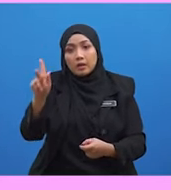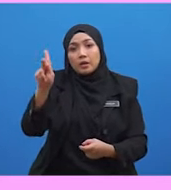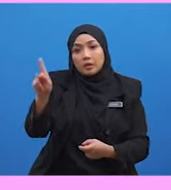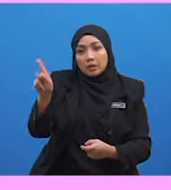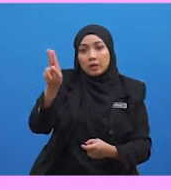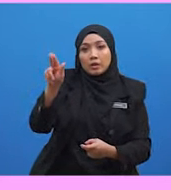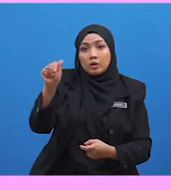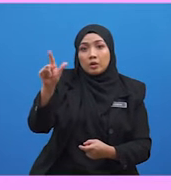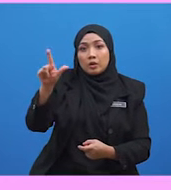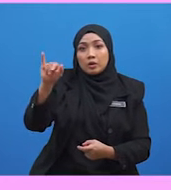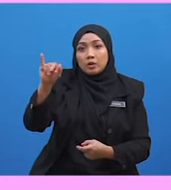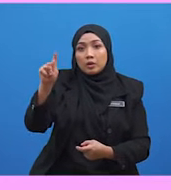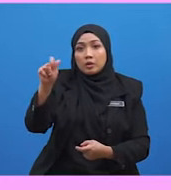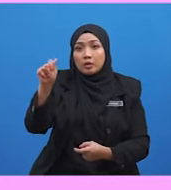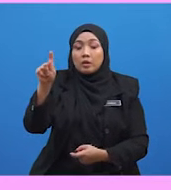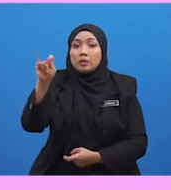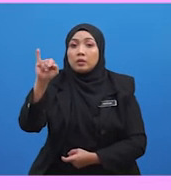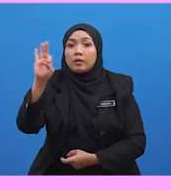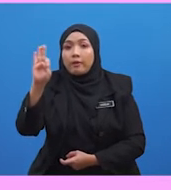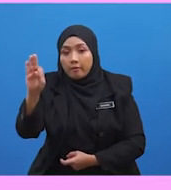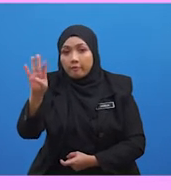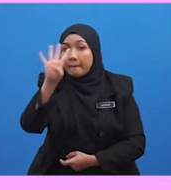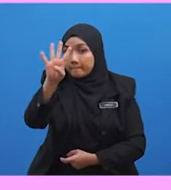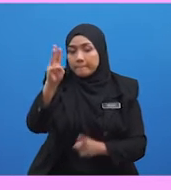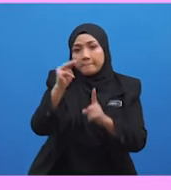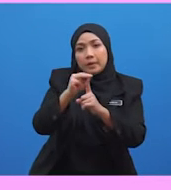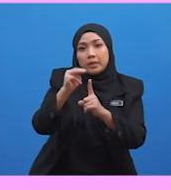memperuntukkan empat markah.